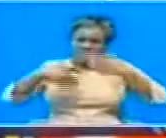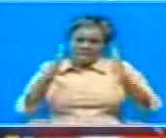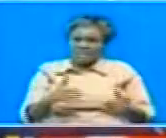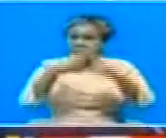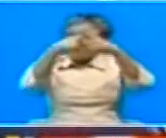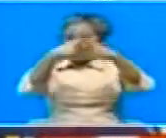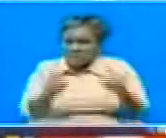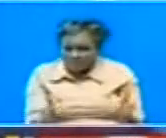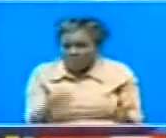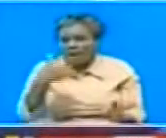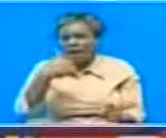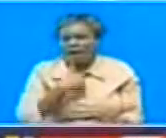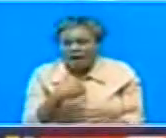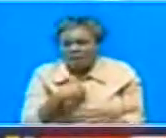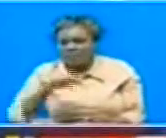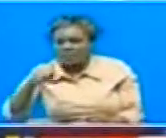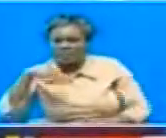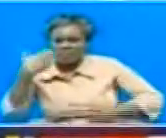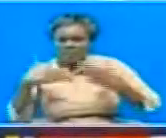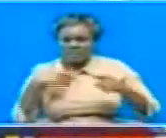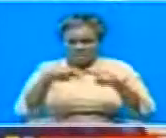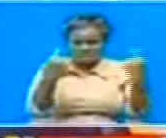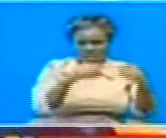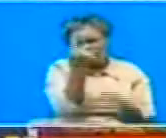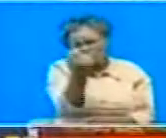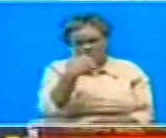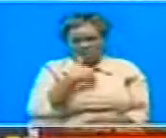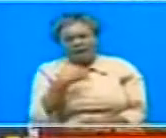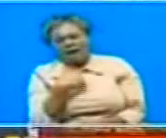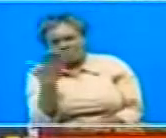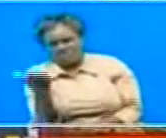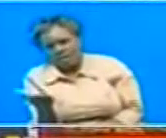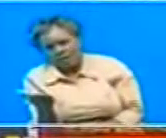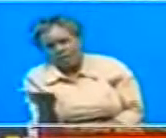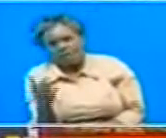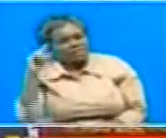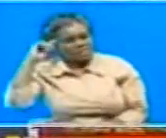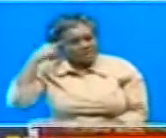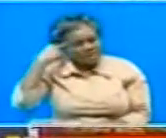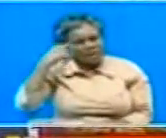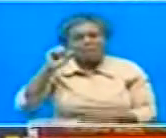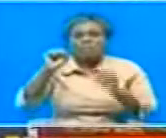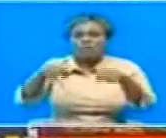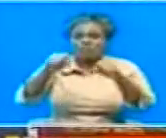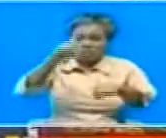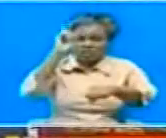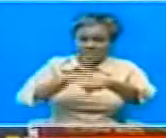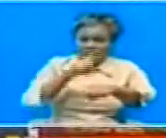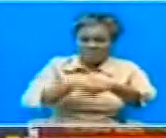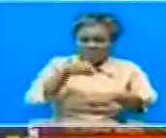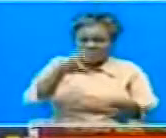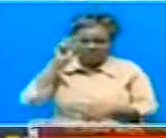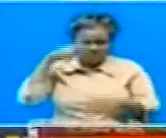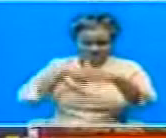na wachezaji ambao wako na majeraha kidogo, kina Daley Blind wale. Nafikiria kwamba wakati wanazopokuwa